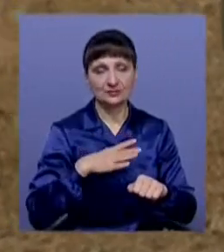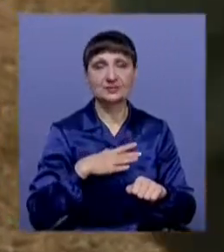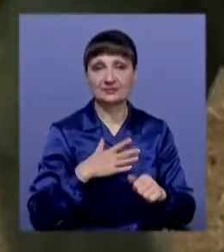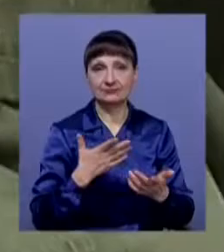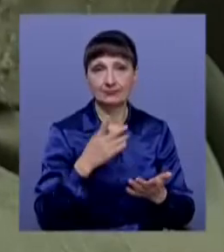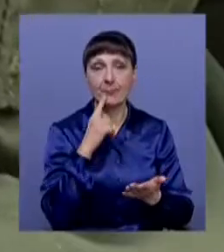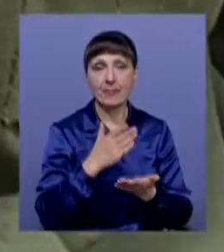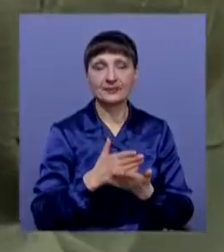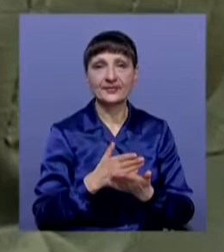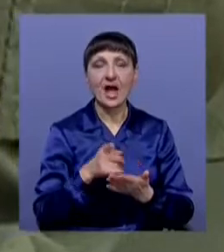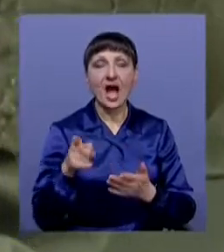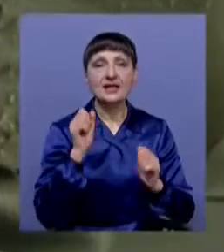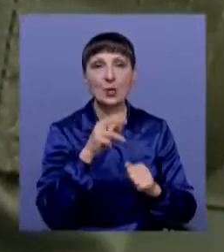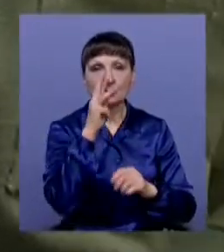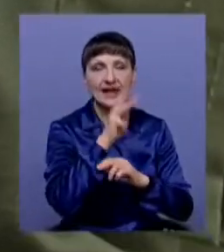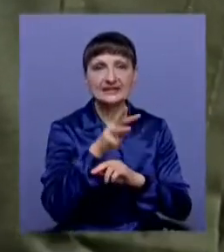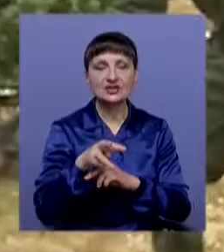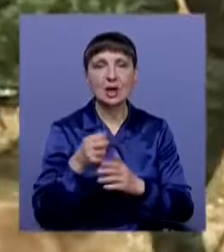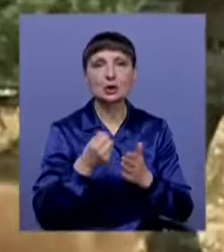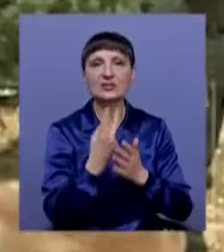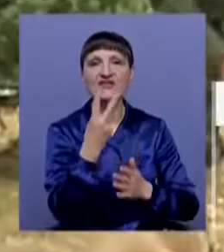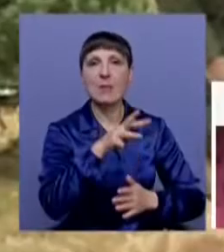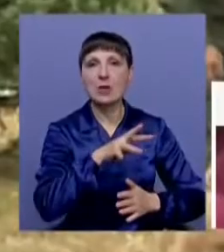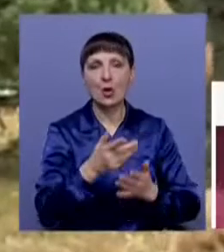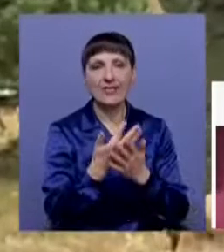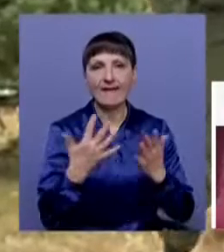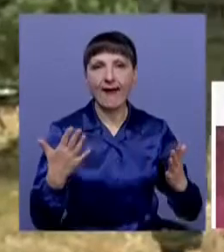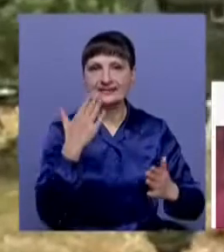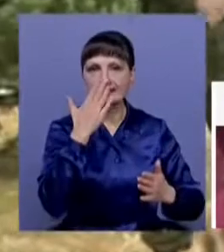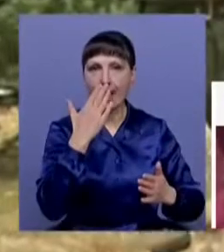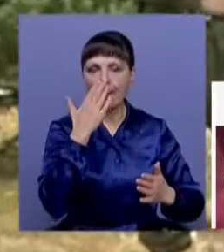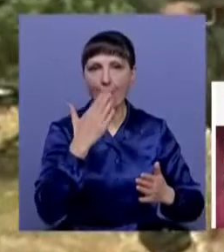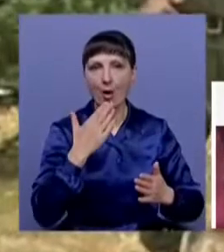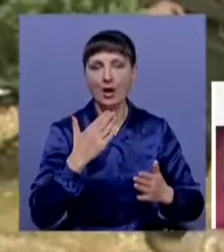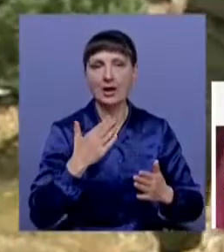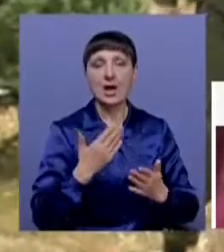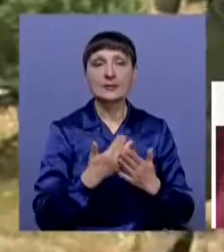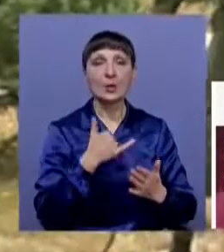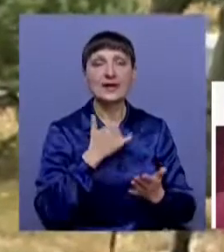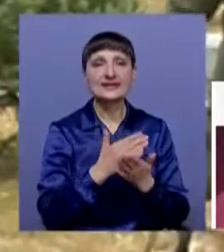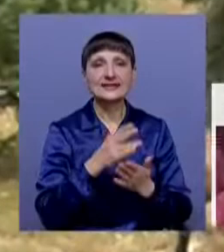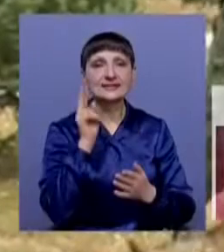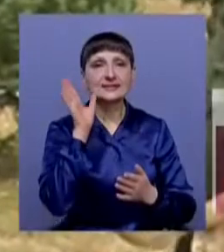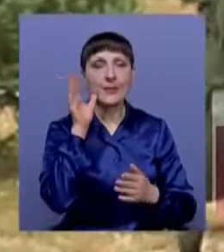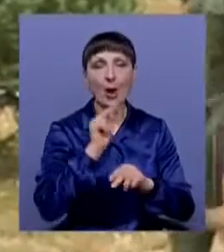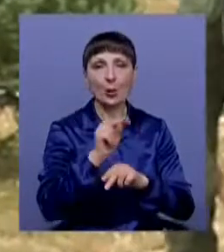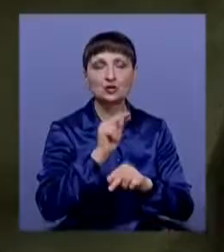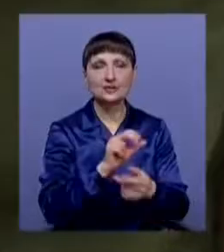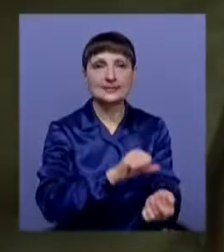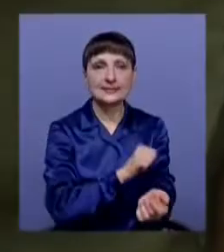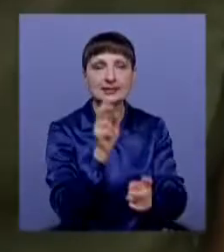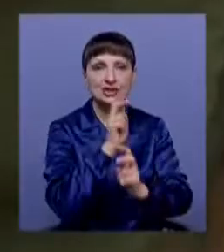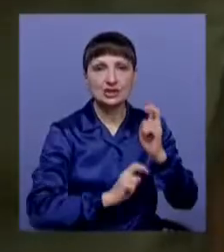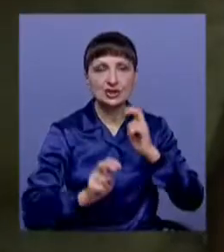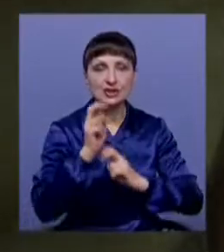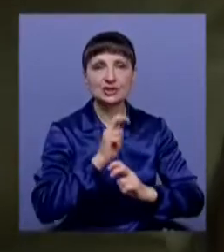Они могут различать до 2 миллионов запахов. Например, у нас есть на поиск наркотических средств, валют, дериватов, а